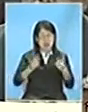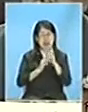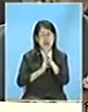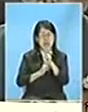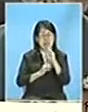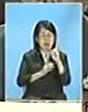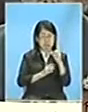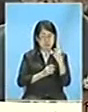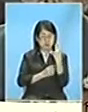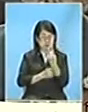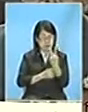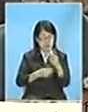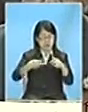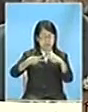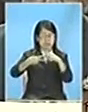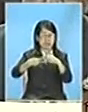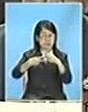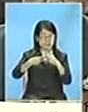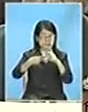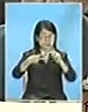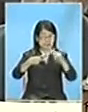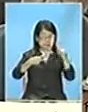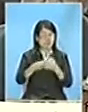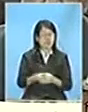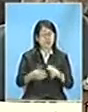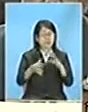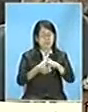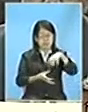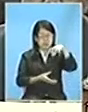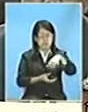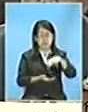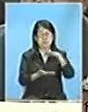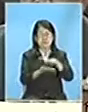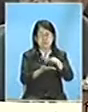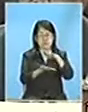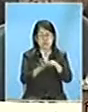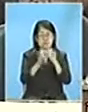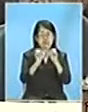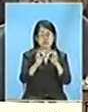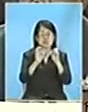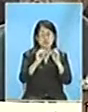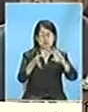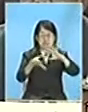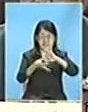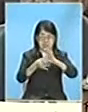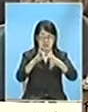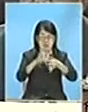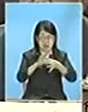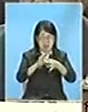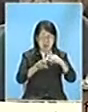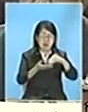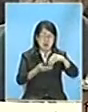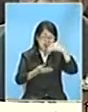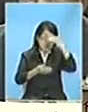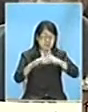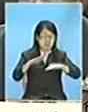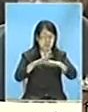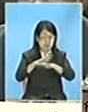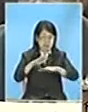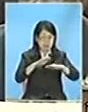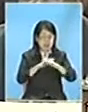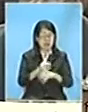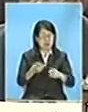1คือจัดการศึกษาในระดับโรงเรียนกีฬาคือการจัดการศึกษาขั้นพื้นฐานและประเด็นที่2การจัดการศึ